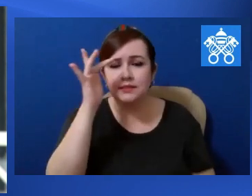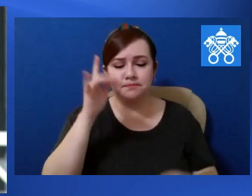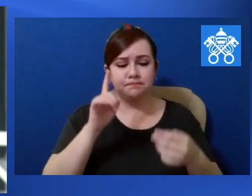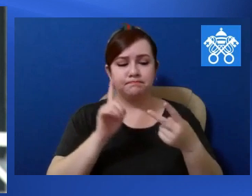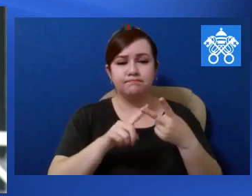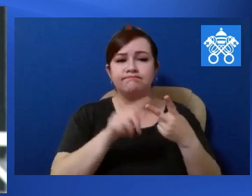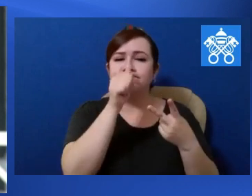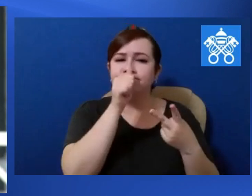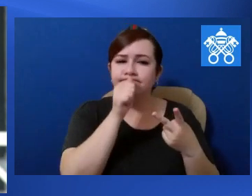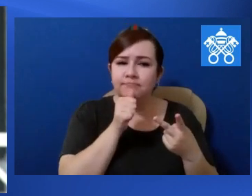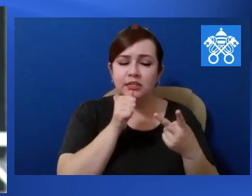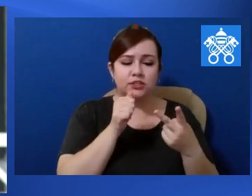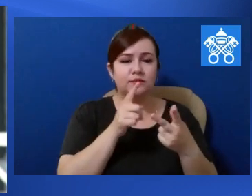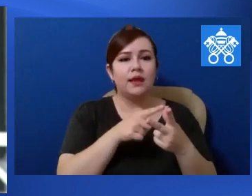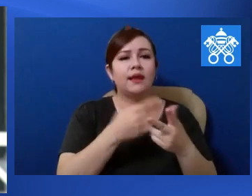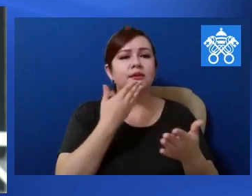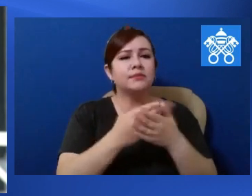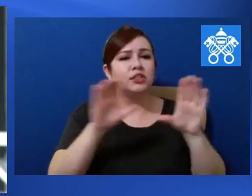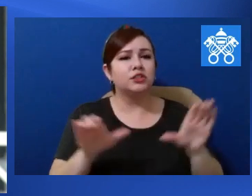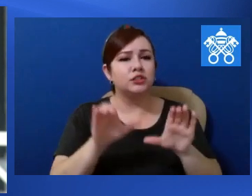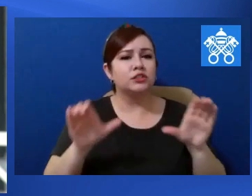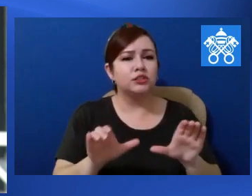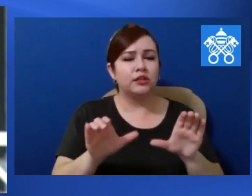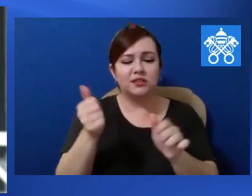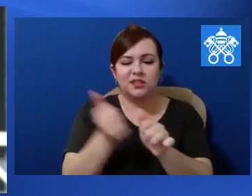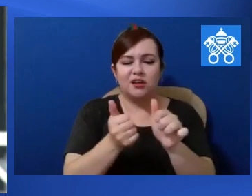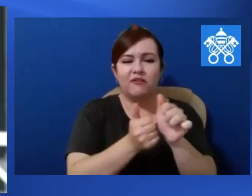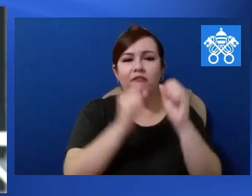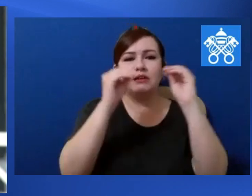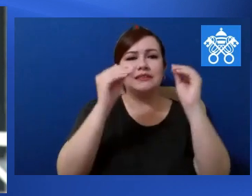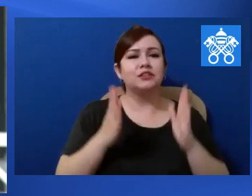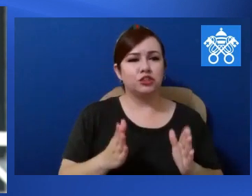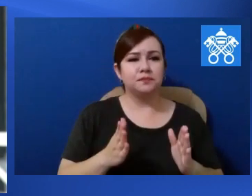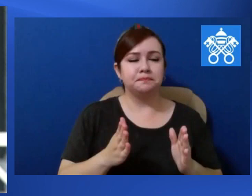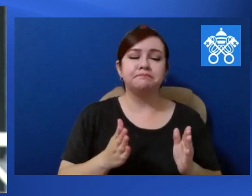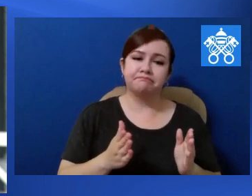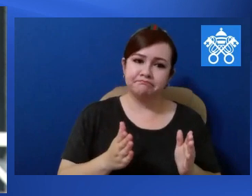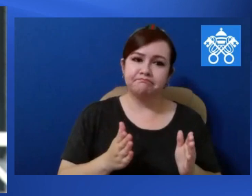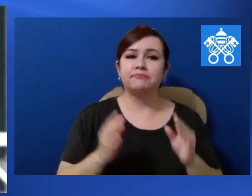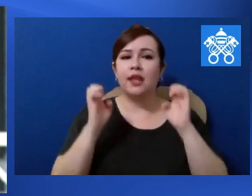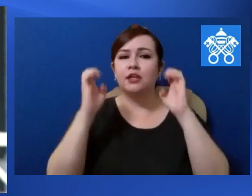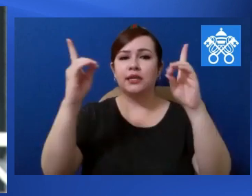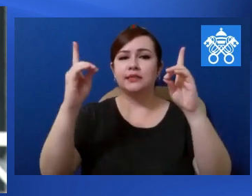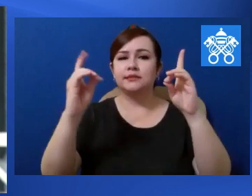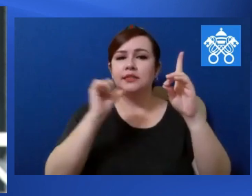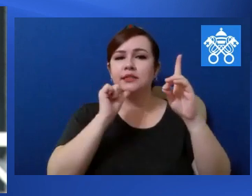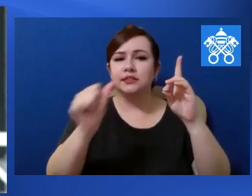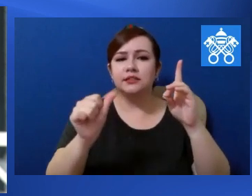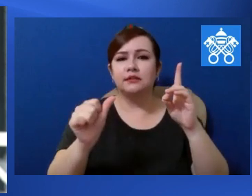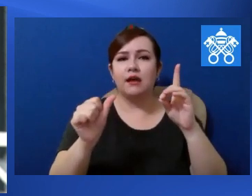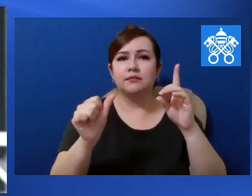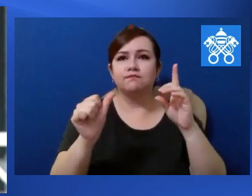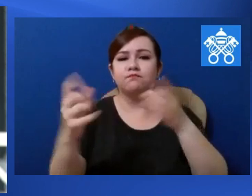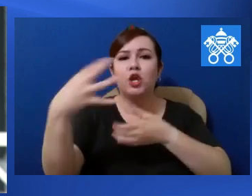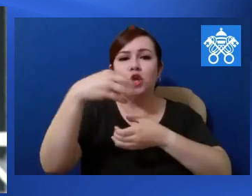l'educazione? Nell'accompagnare e incoraggiare gli studenti nel cammino di crescita umana, spirituale, mostrando